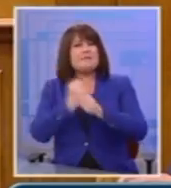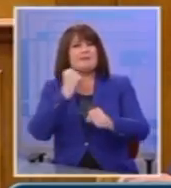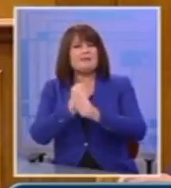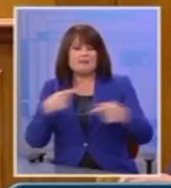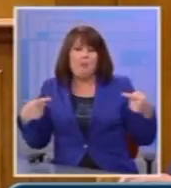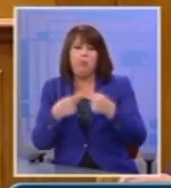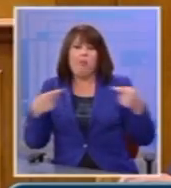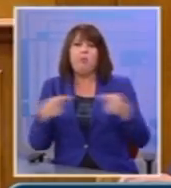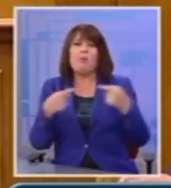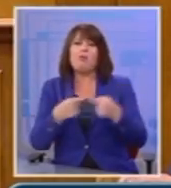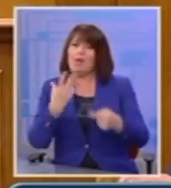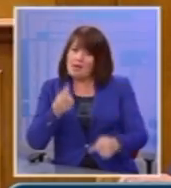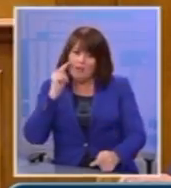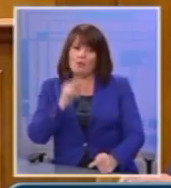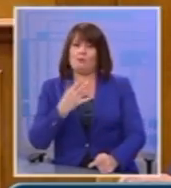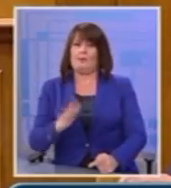σύγκρουση.